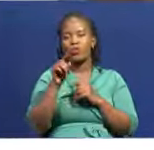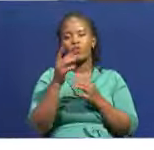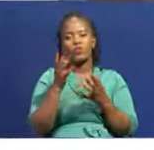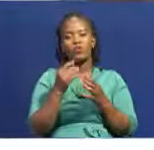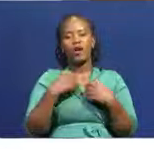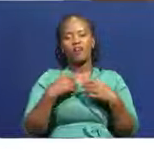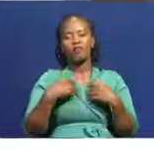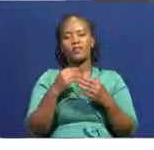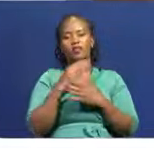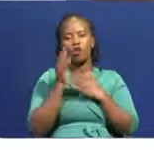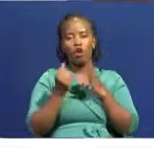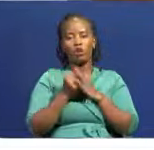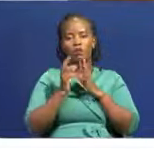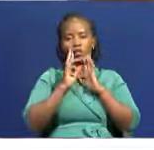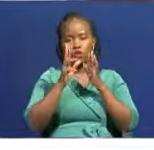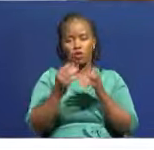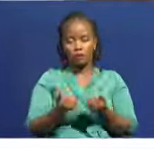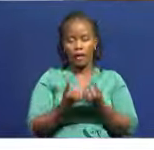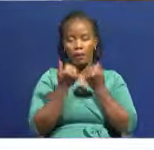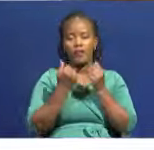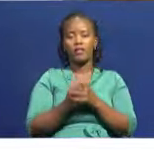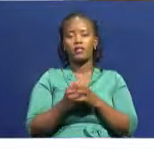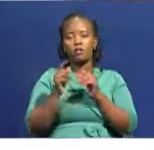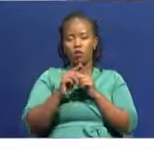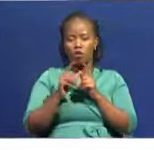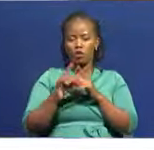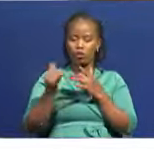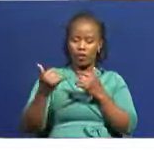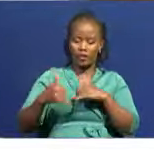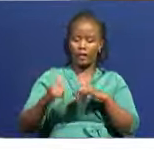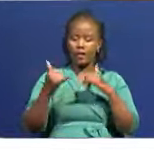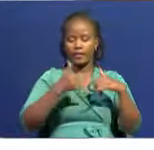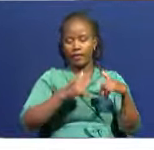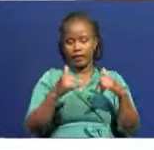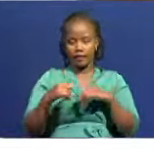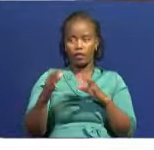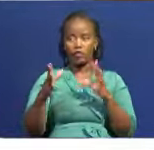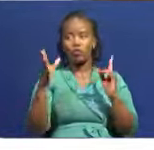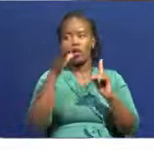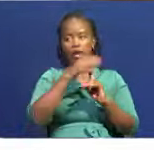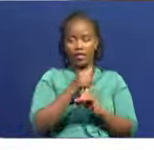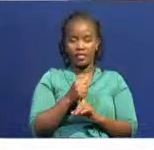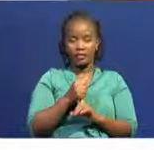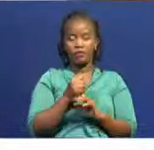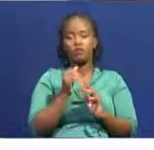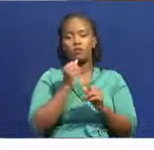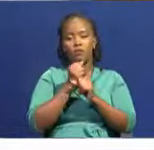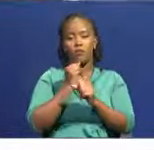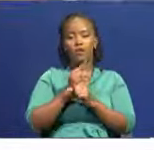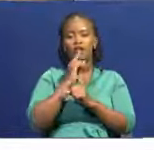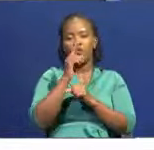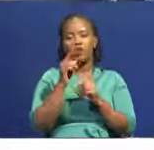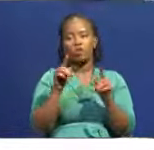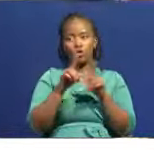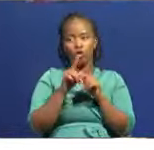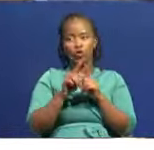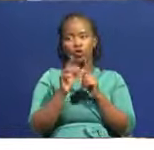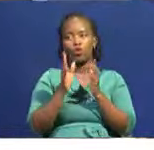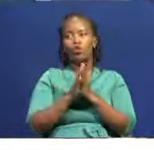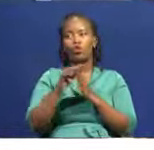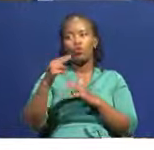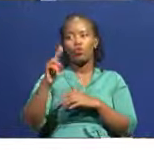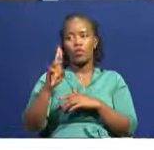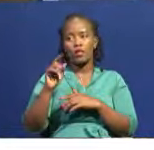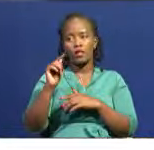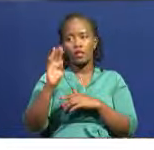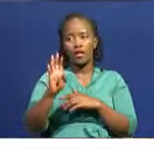automatically comes out. And that's what we are trying to do, in fact, starting with the Hustler Fund. Mwishowe,